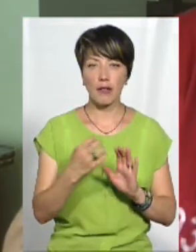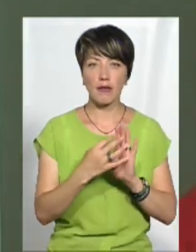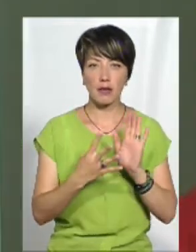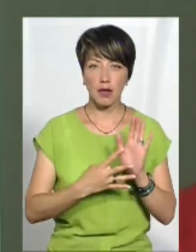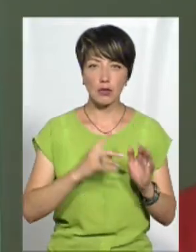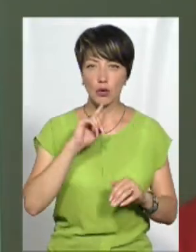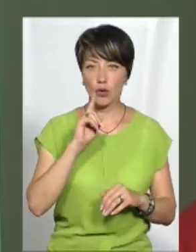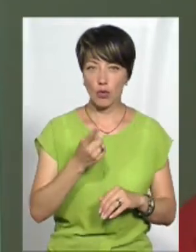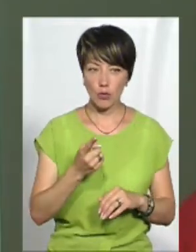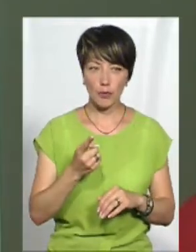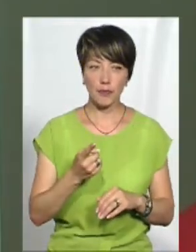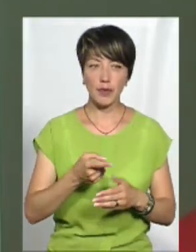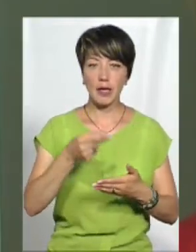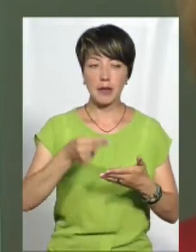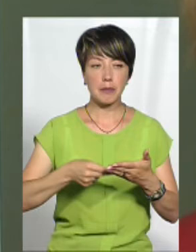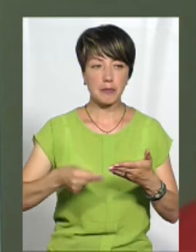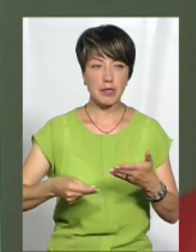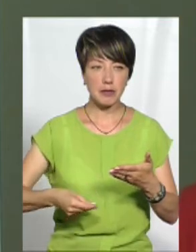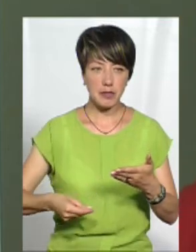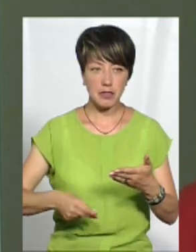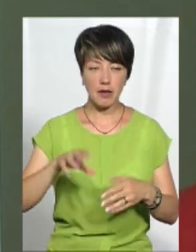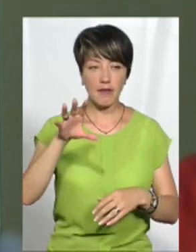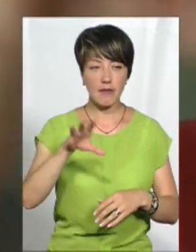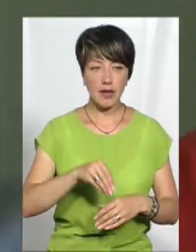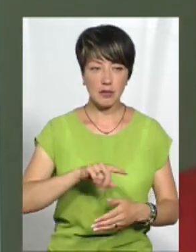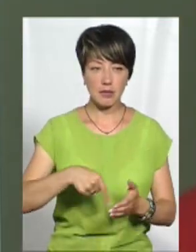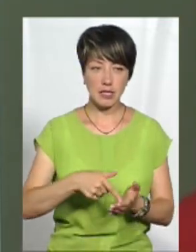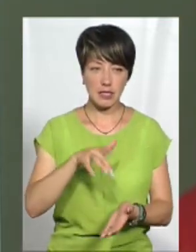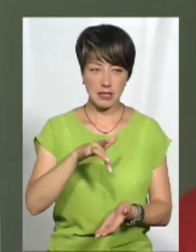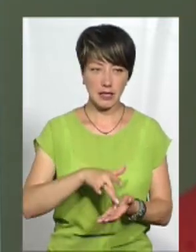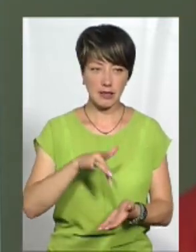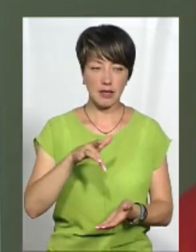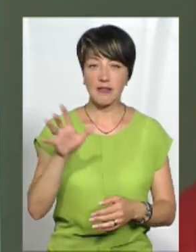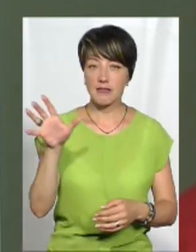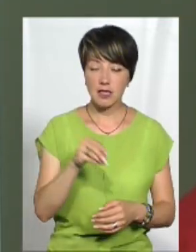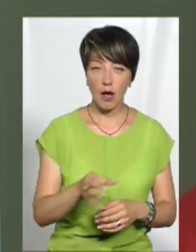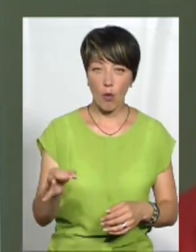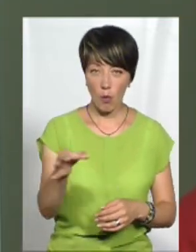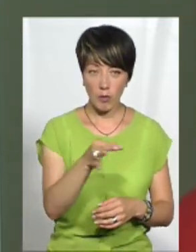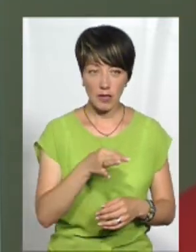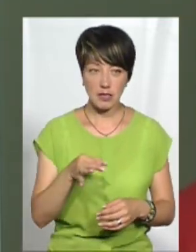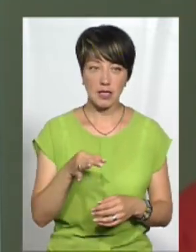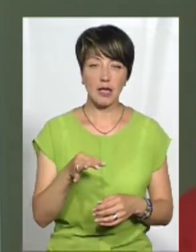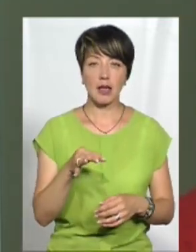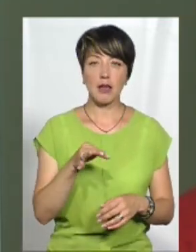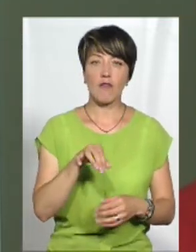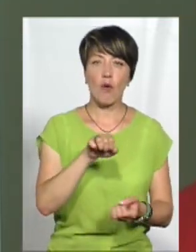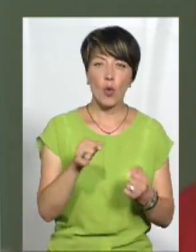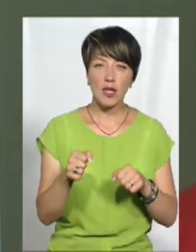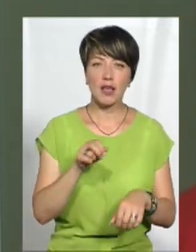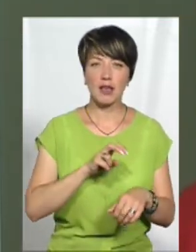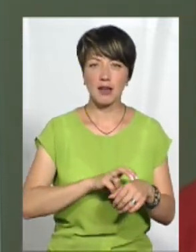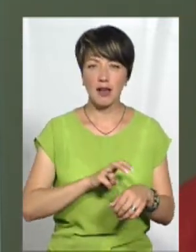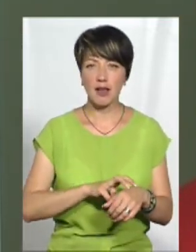8.22.05.19 року. Зібрали підписи весь міський центр, це вся область, і фельдшера, і водії,